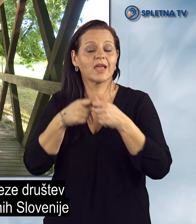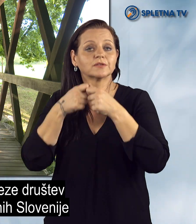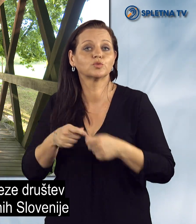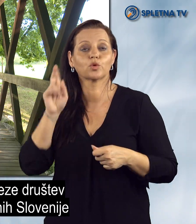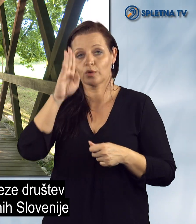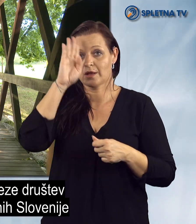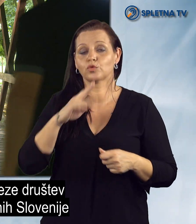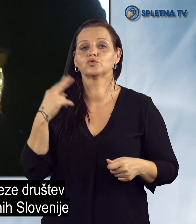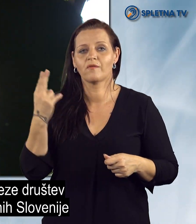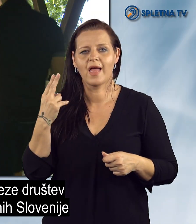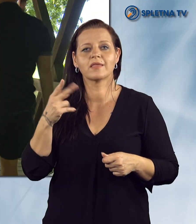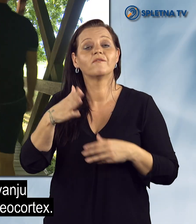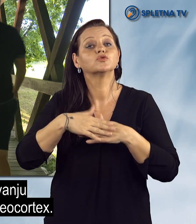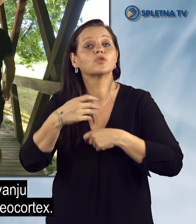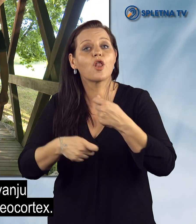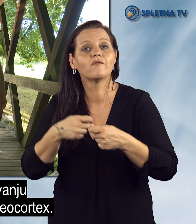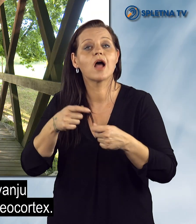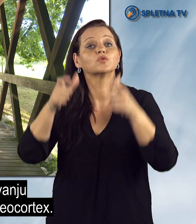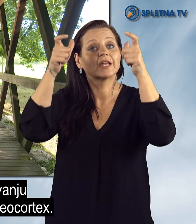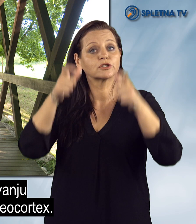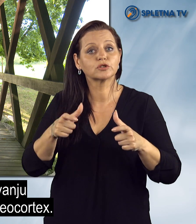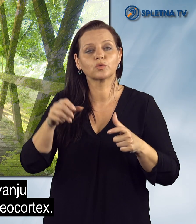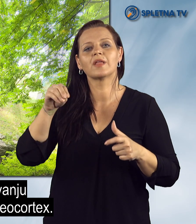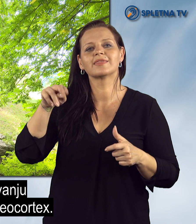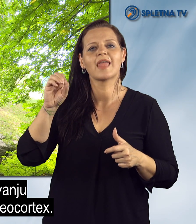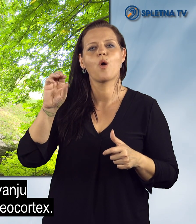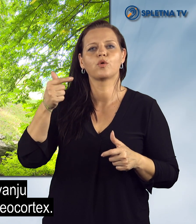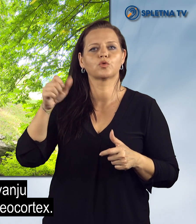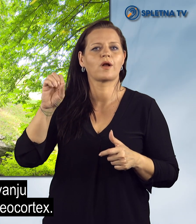v sodelovanju z inštitutom Neokorteks.